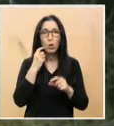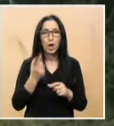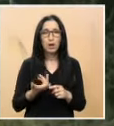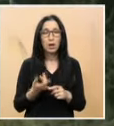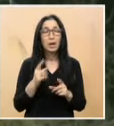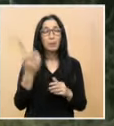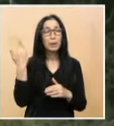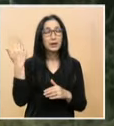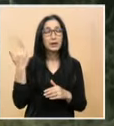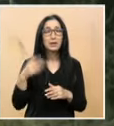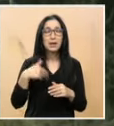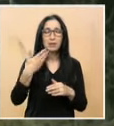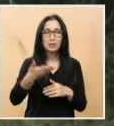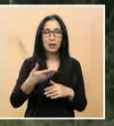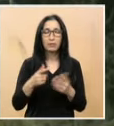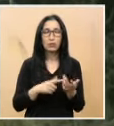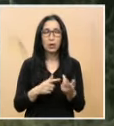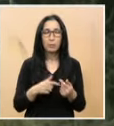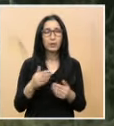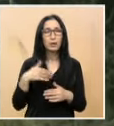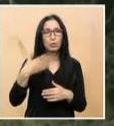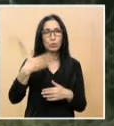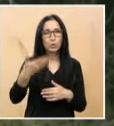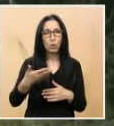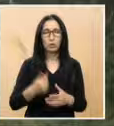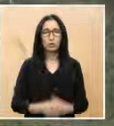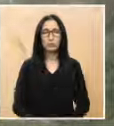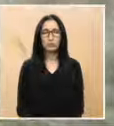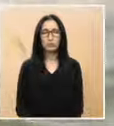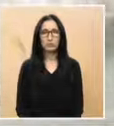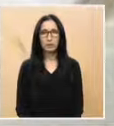на птиците, бъдете с нас и следващия път. До скоро!